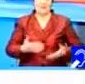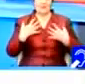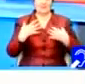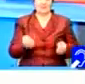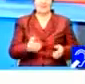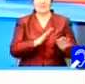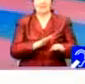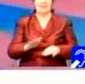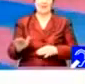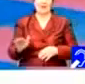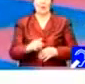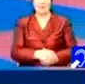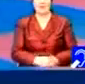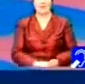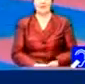rândul copiilor.